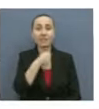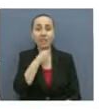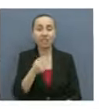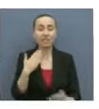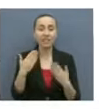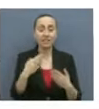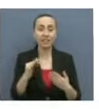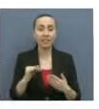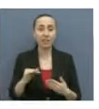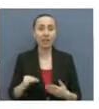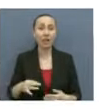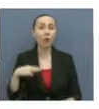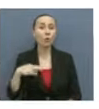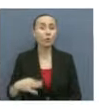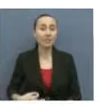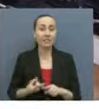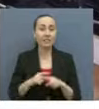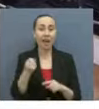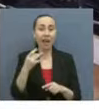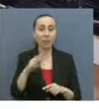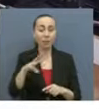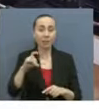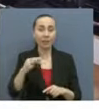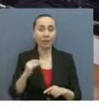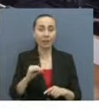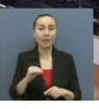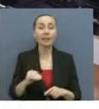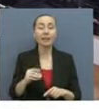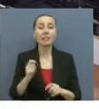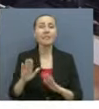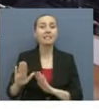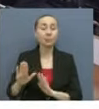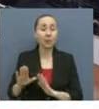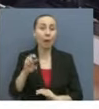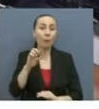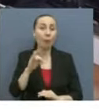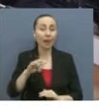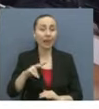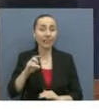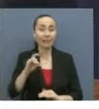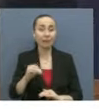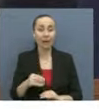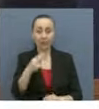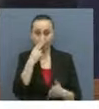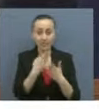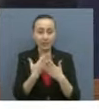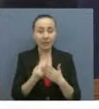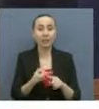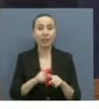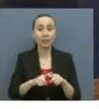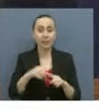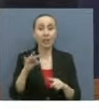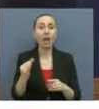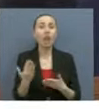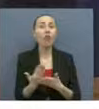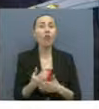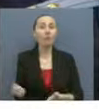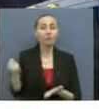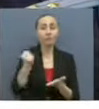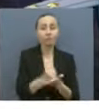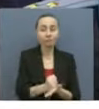Айдос Малыбаев. Заместитель генерального прокурора Республики Казахстан Булат Димбаев представил коллегам новоиспеченного руководителя ведомства